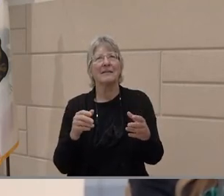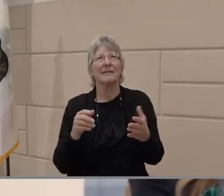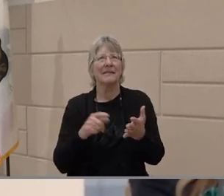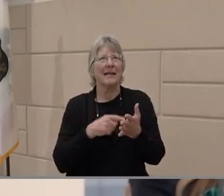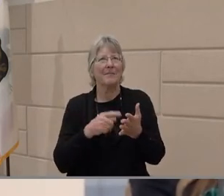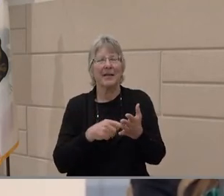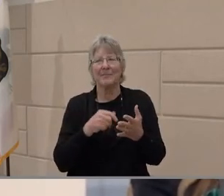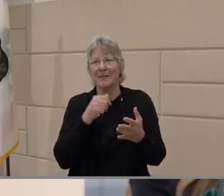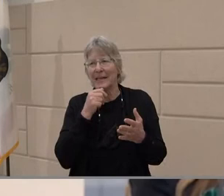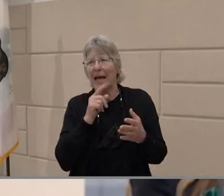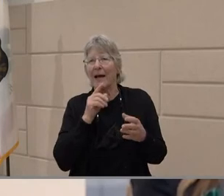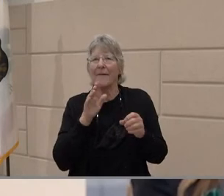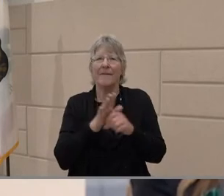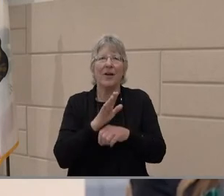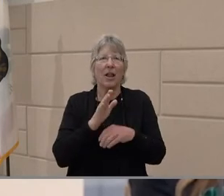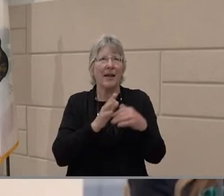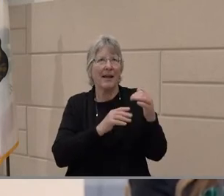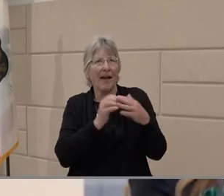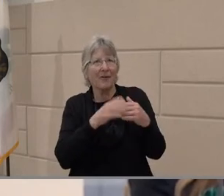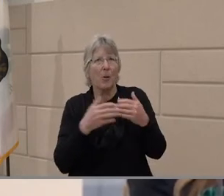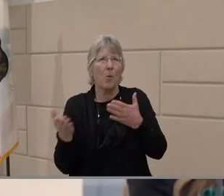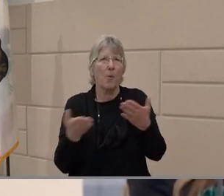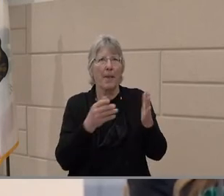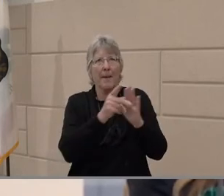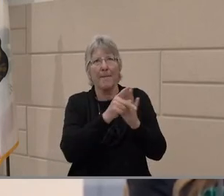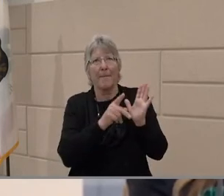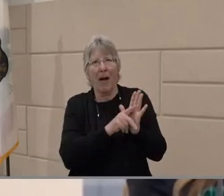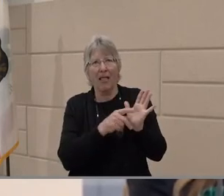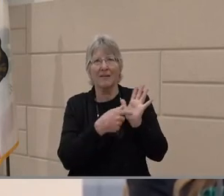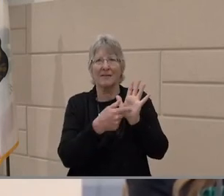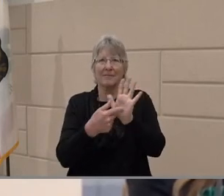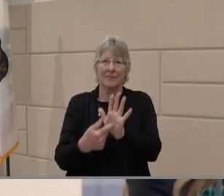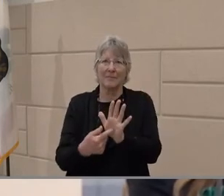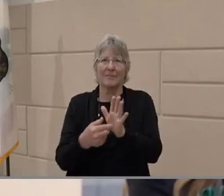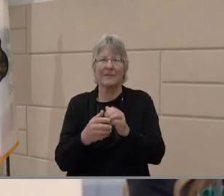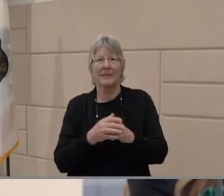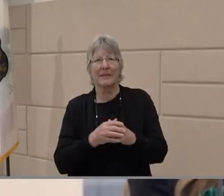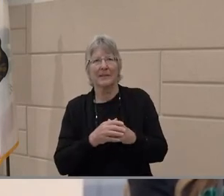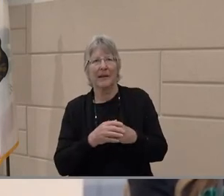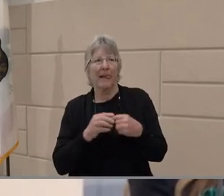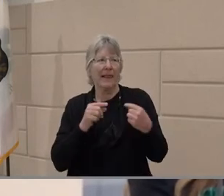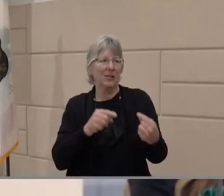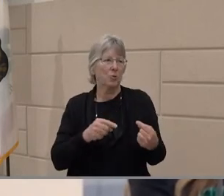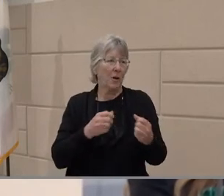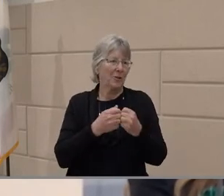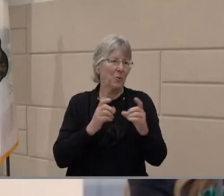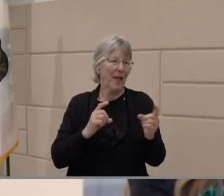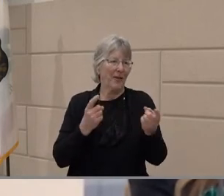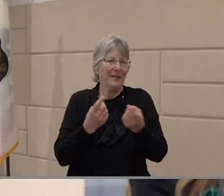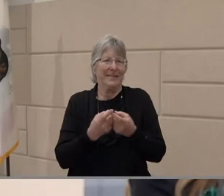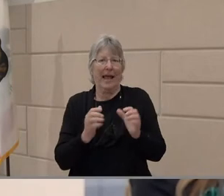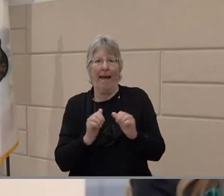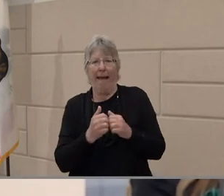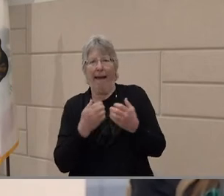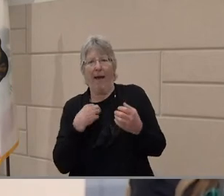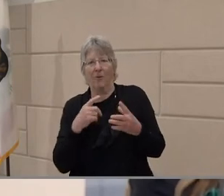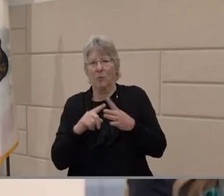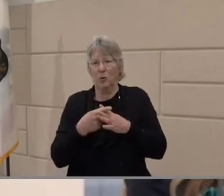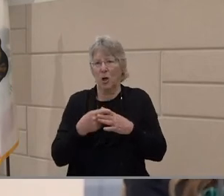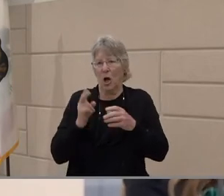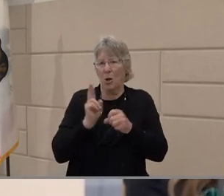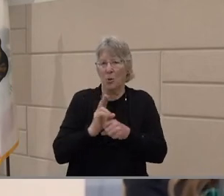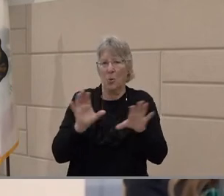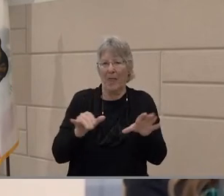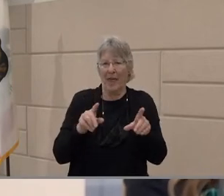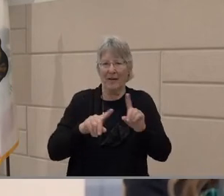បានផ្ដល់ជាភាពកក់ក្ដៅមួយនៅពេលដែលយើងនាំកូកានឹងមកក្នុង district របស់យើងដើម្បី